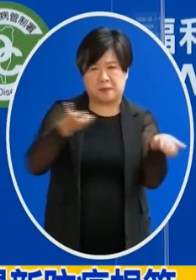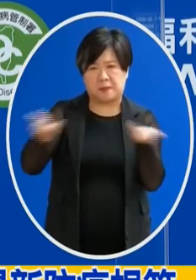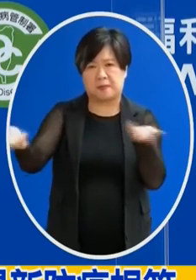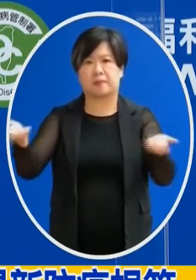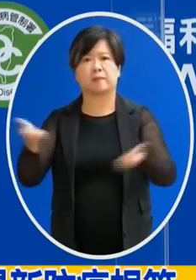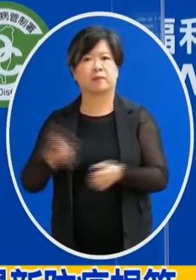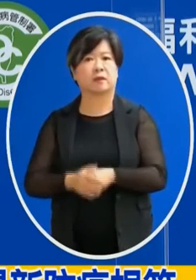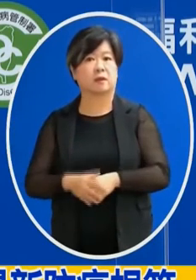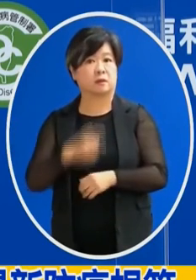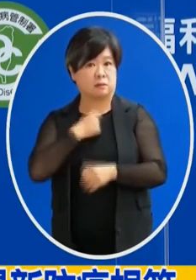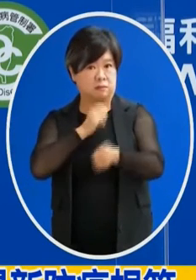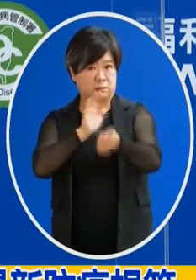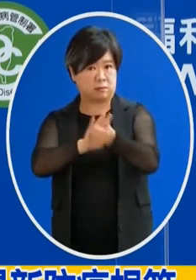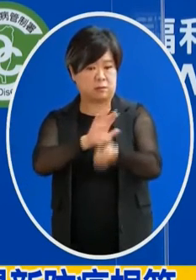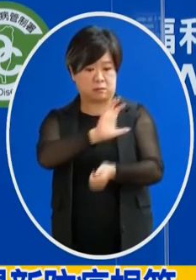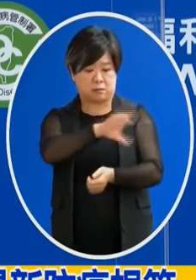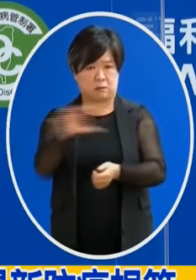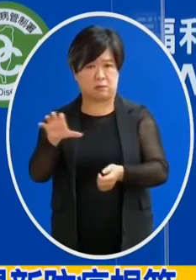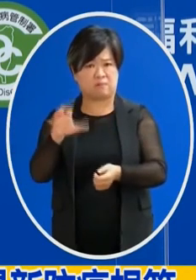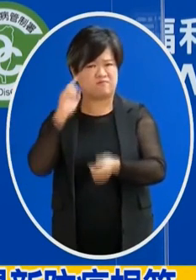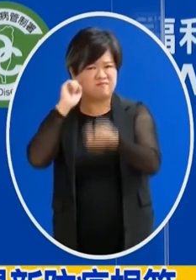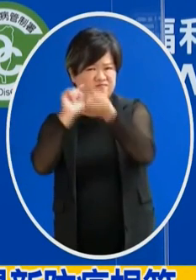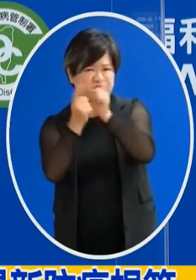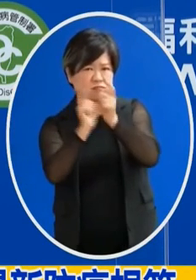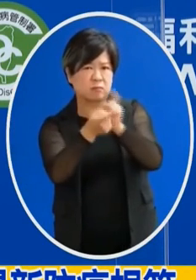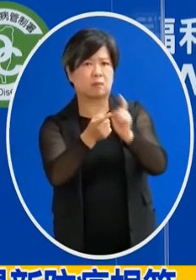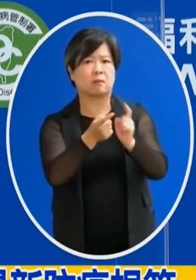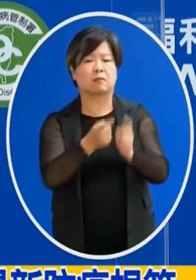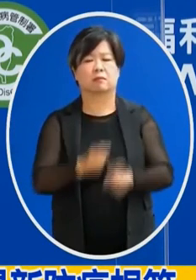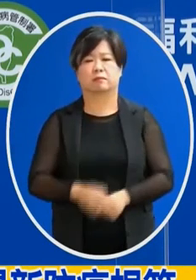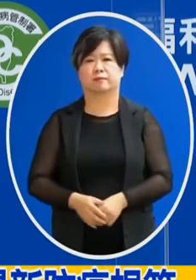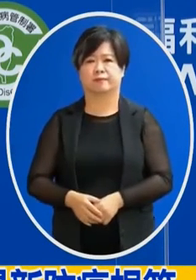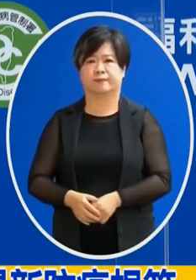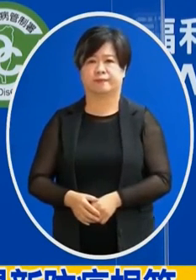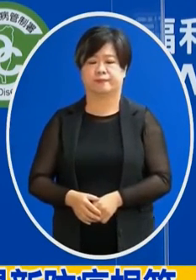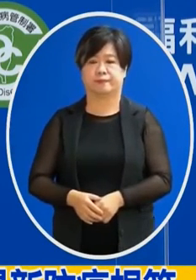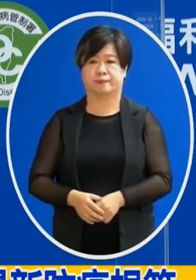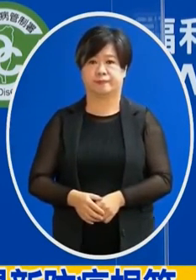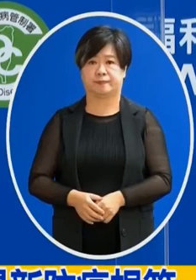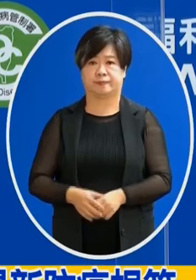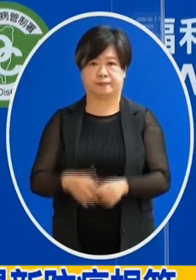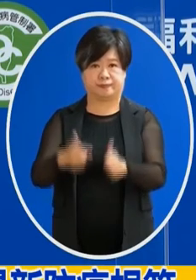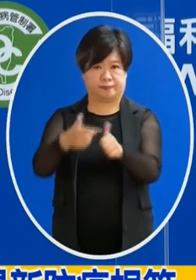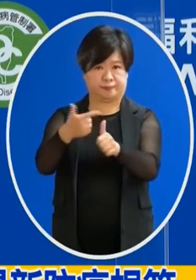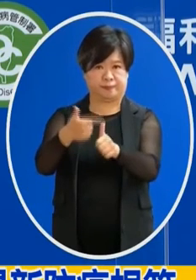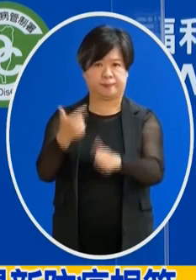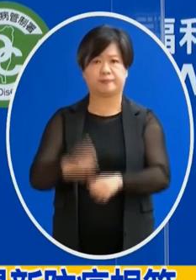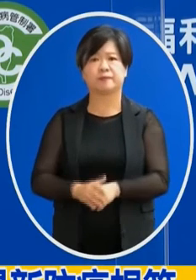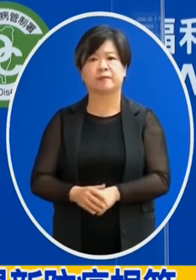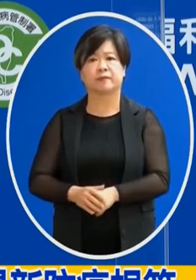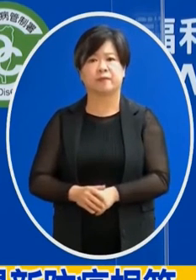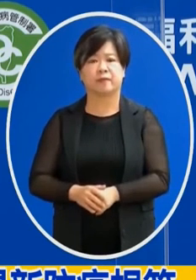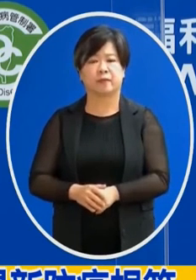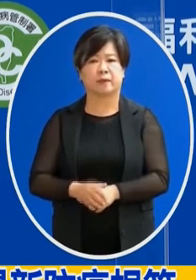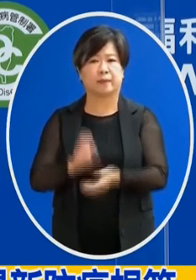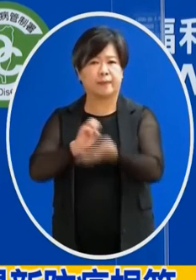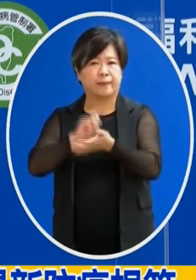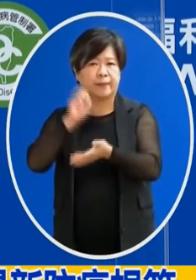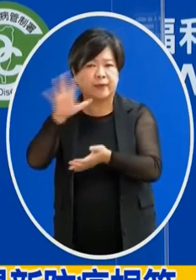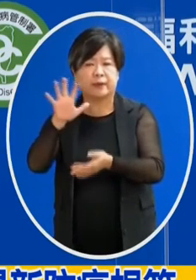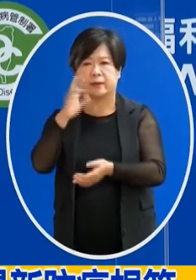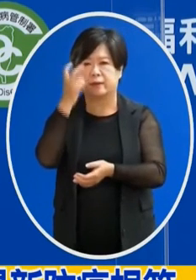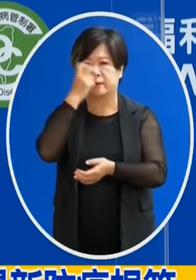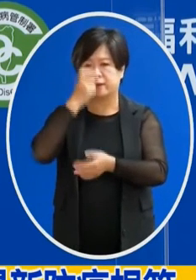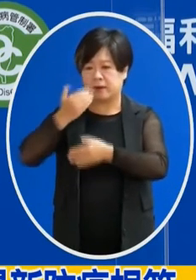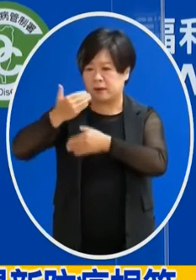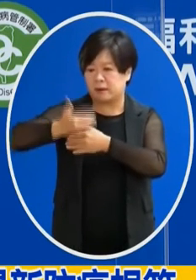以协助地方因应疫情的所需哈。第六个是在通报及检验流